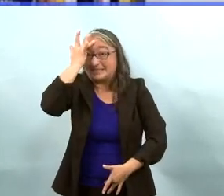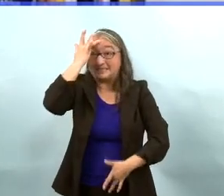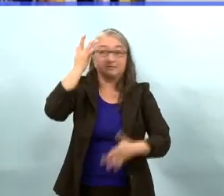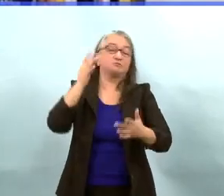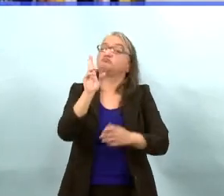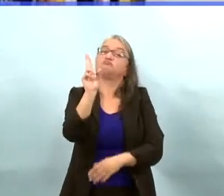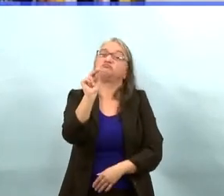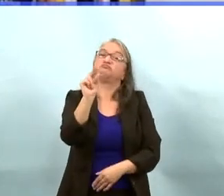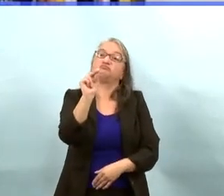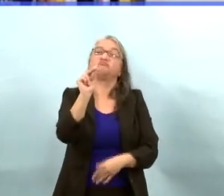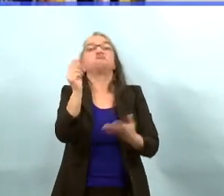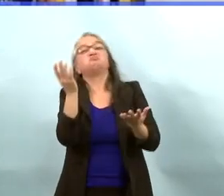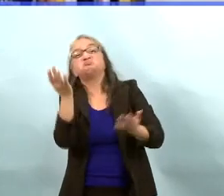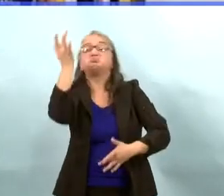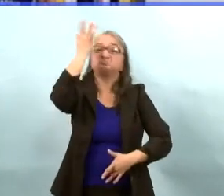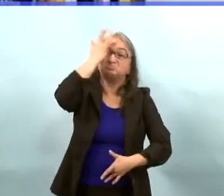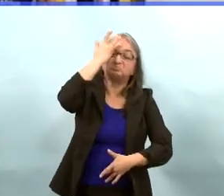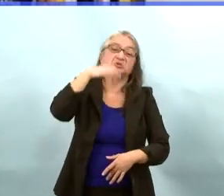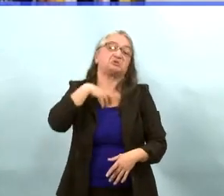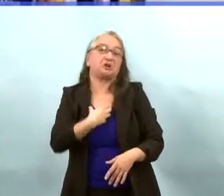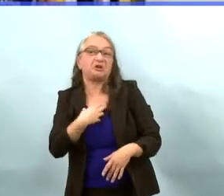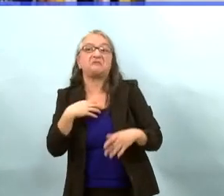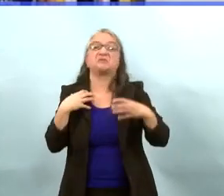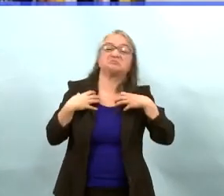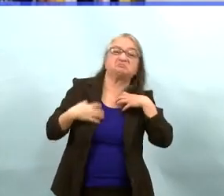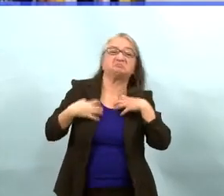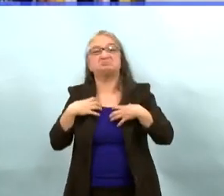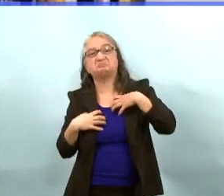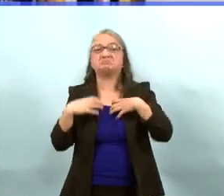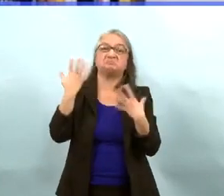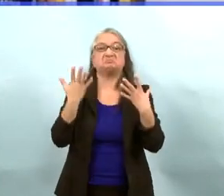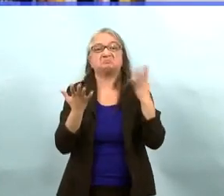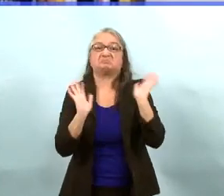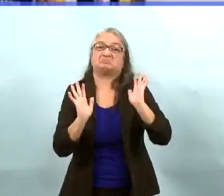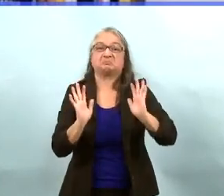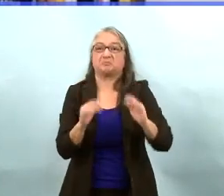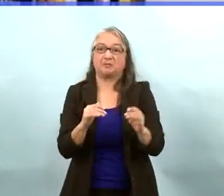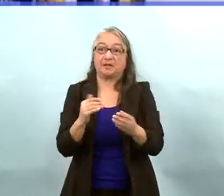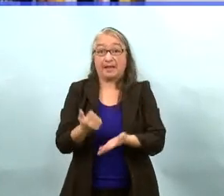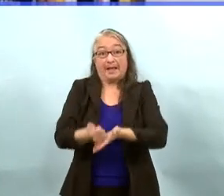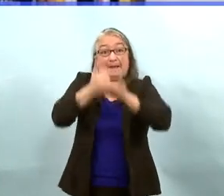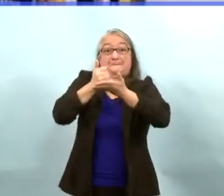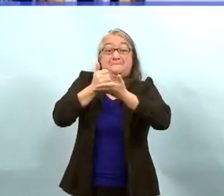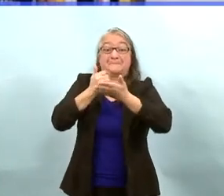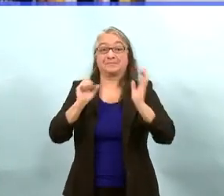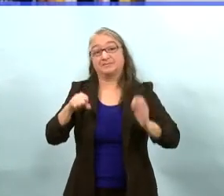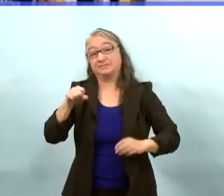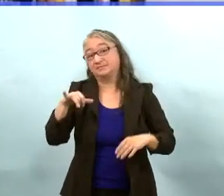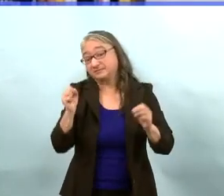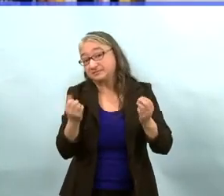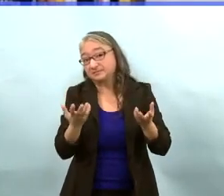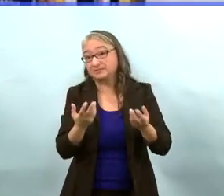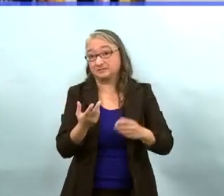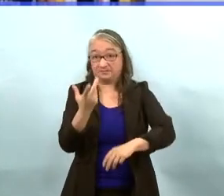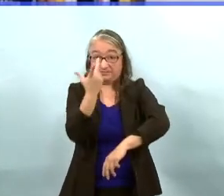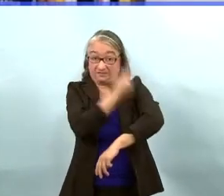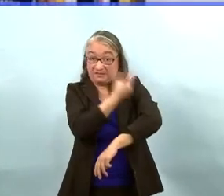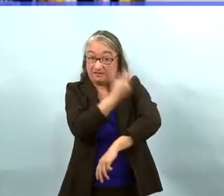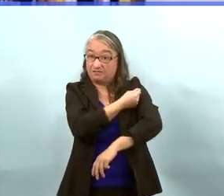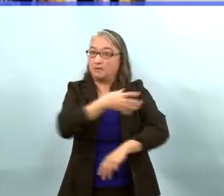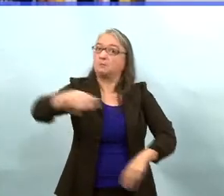Donc, c'est simplement un exemple des signes qui nous encouragent par rapport à ce vaccin. Je veux dire, les différences sont